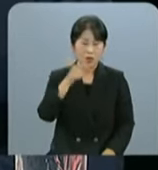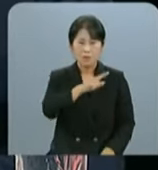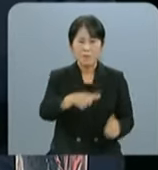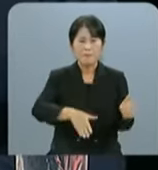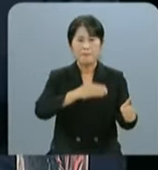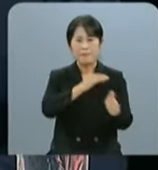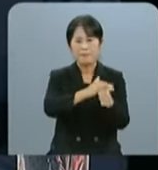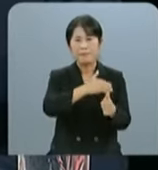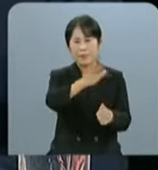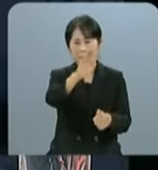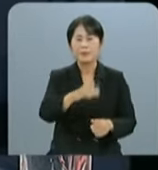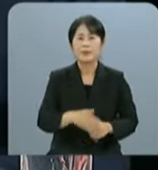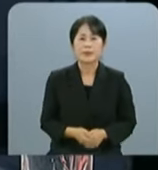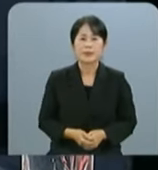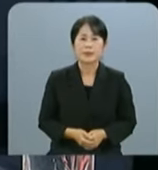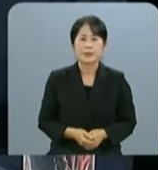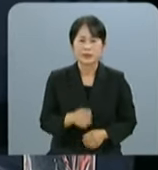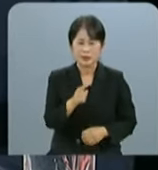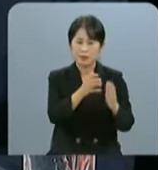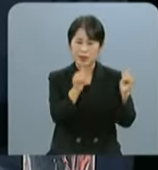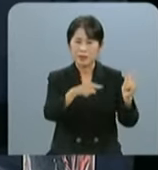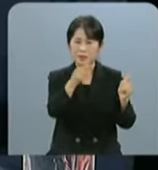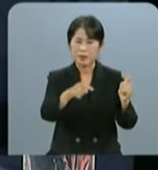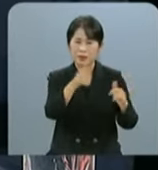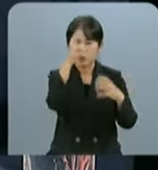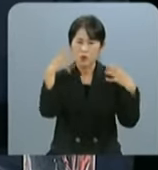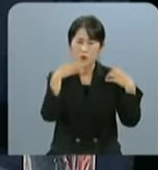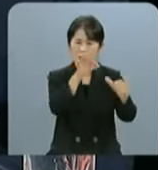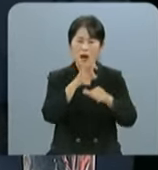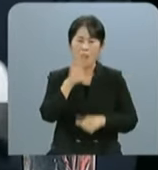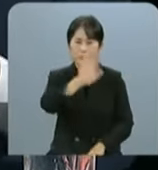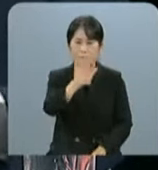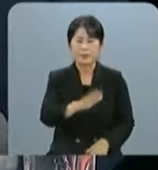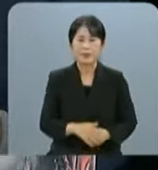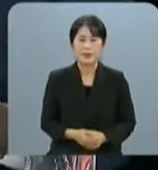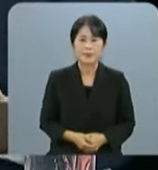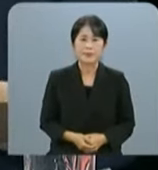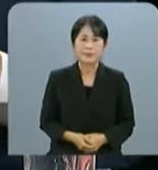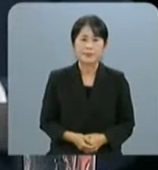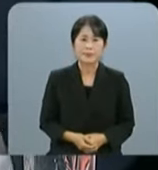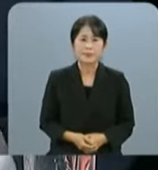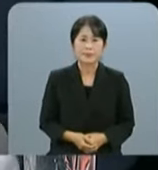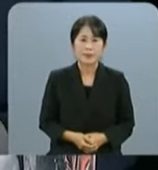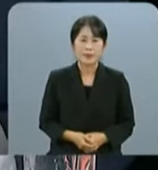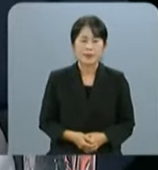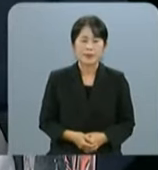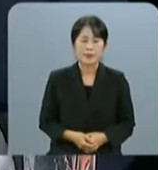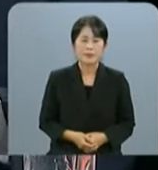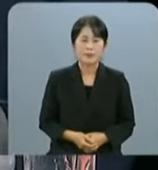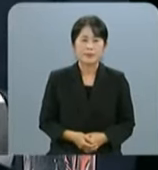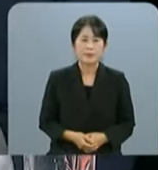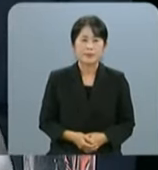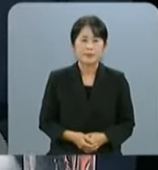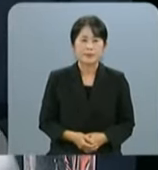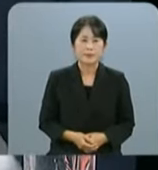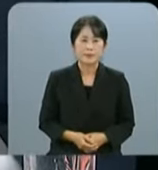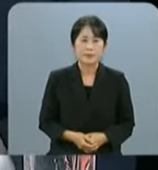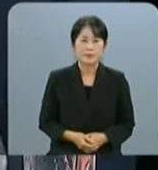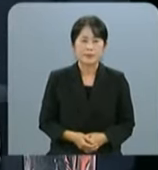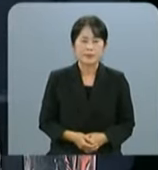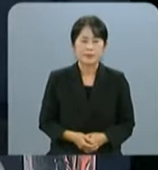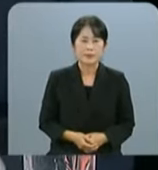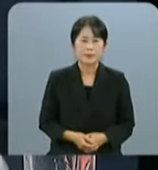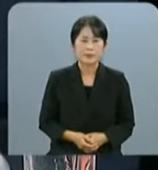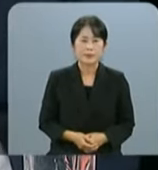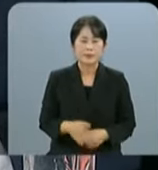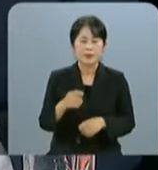파면입니다. 네. 그리고 그런 세력들은 정부 안에 들여오면 안 되죠. 네. 그런 어떤 비판적이고 또 다른 시각을 하려면